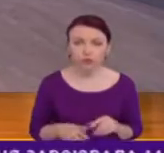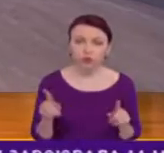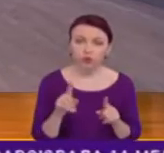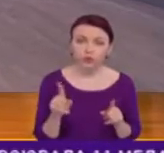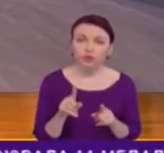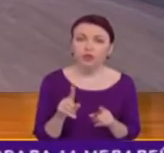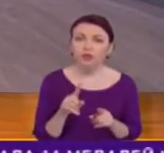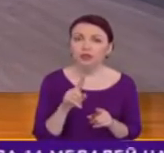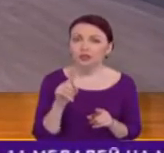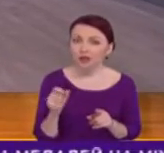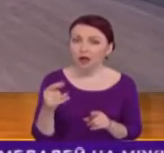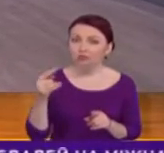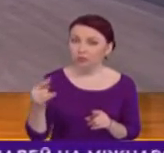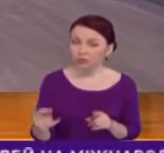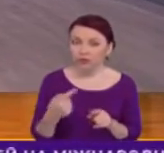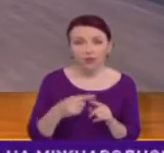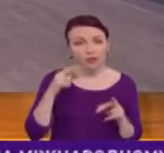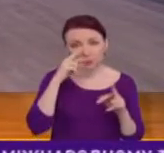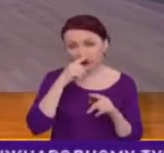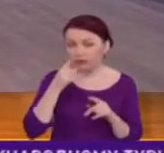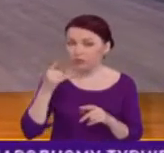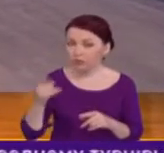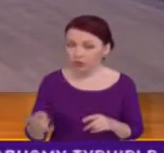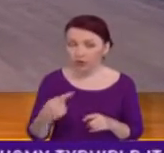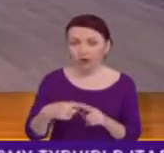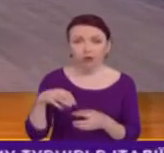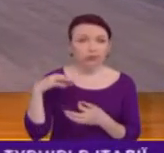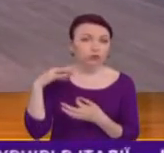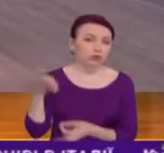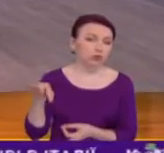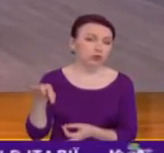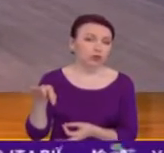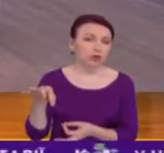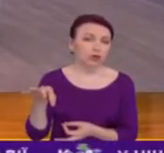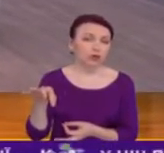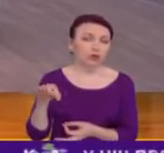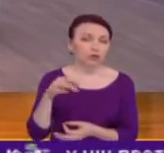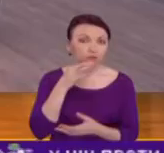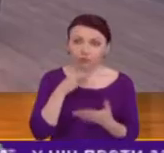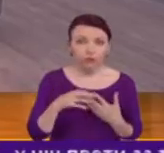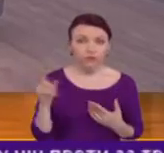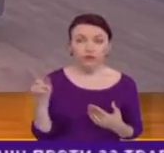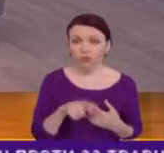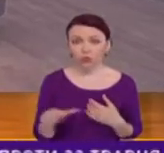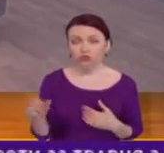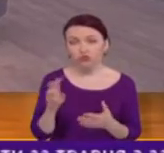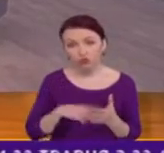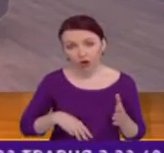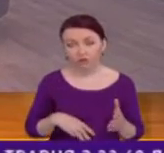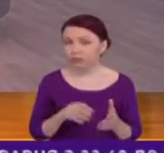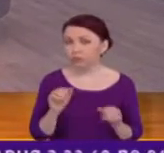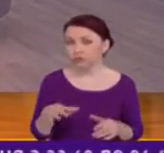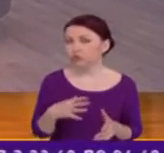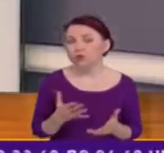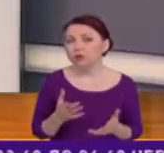за автомобіль, який неналежно припаркований чи покинутий, вони несуть відповідальність, як мінімум штраф,